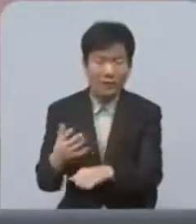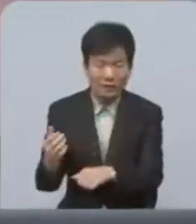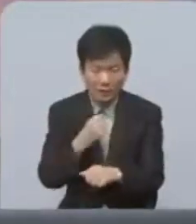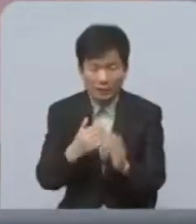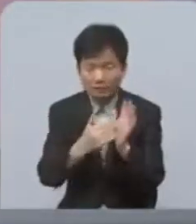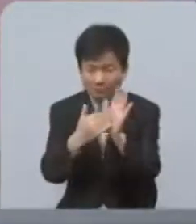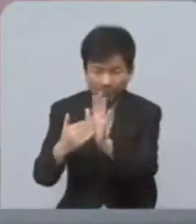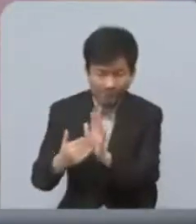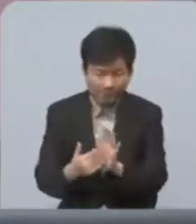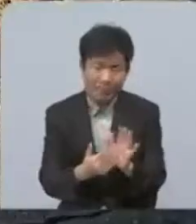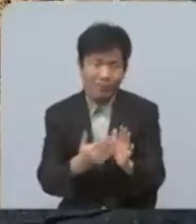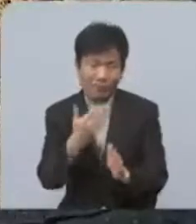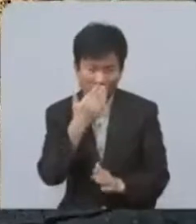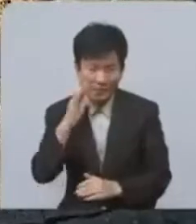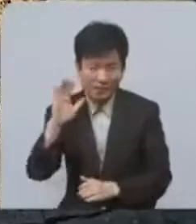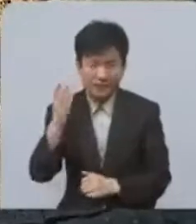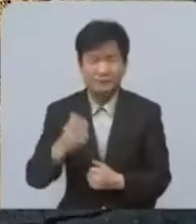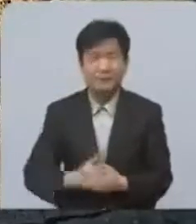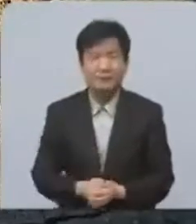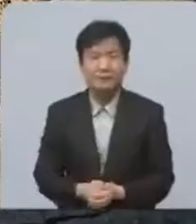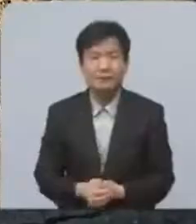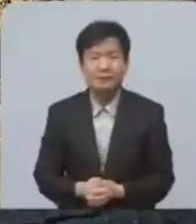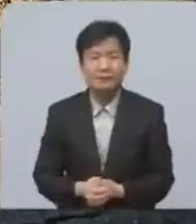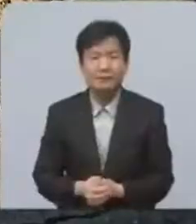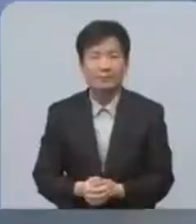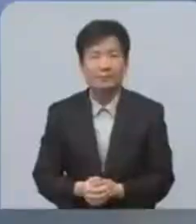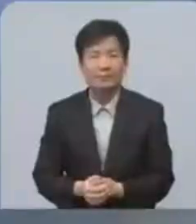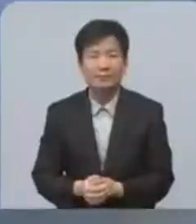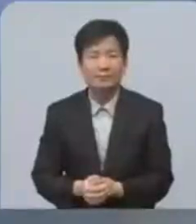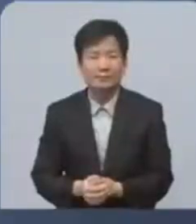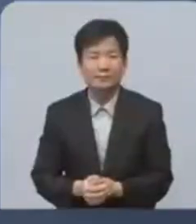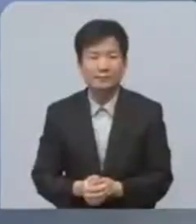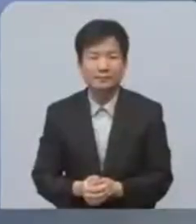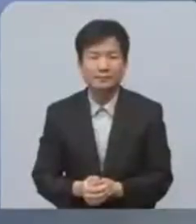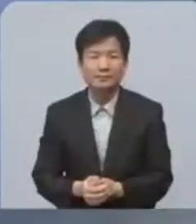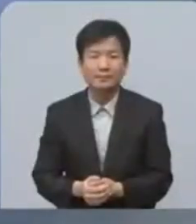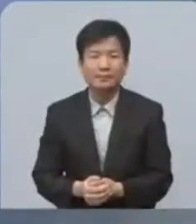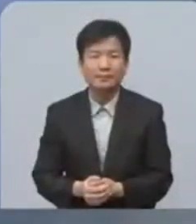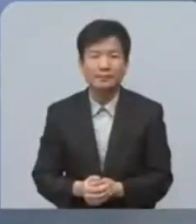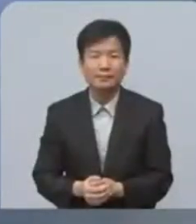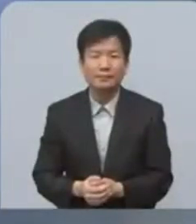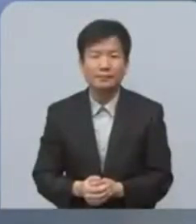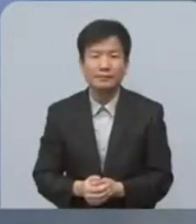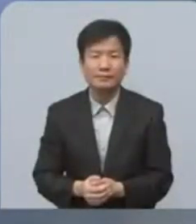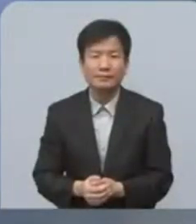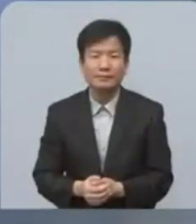대응이 선결 과제로 제기되고 있습니다. KBS 뉴스 이규명입니다.